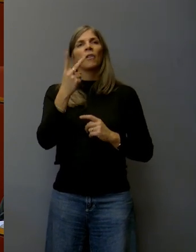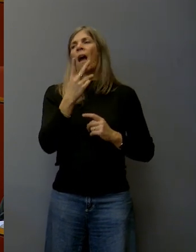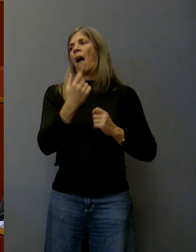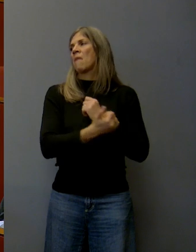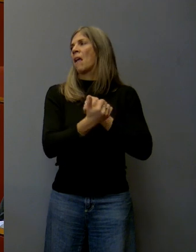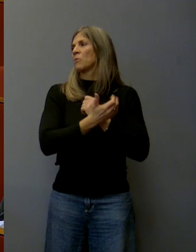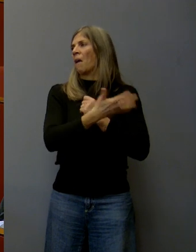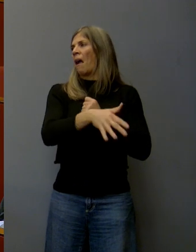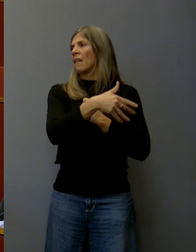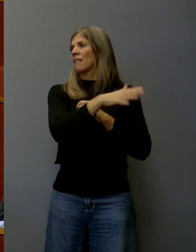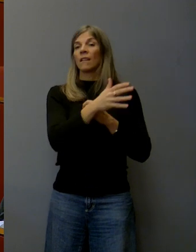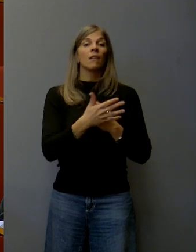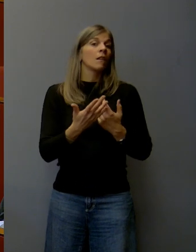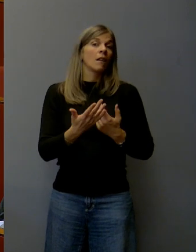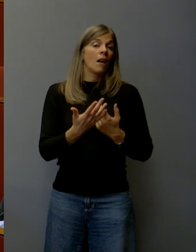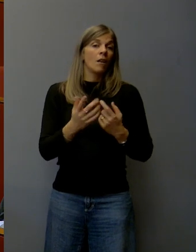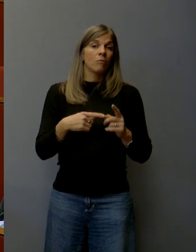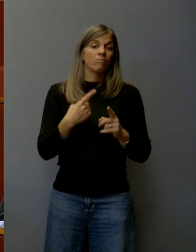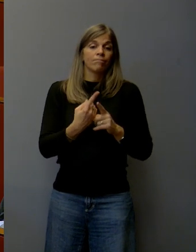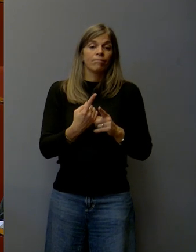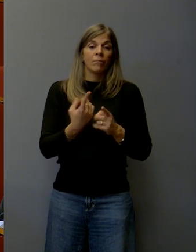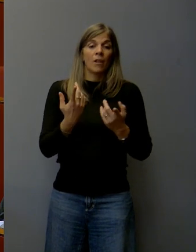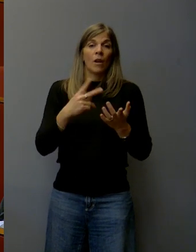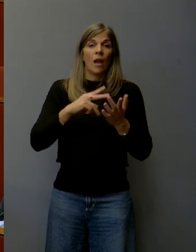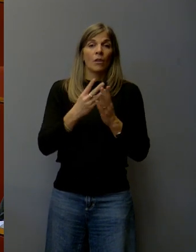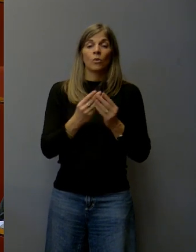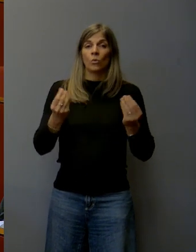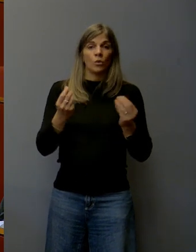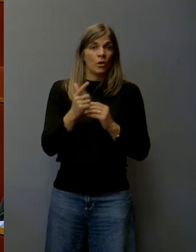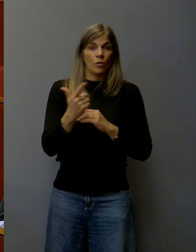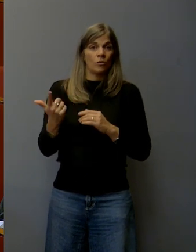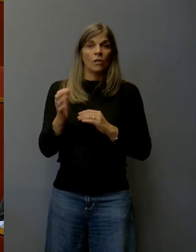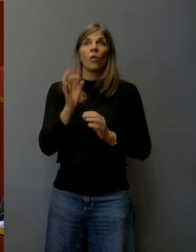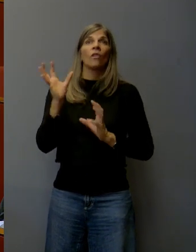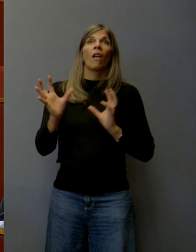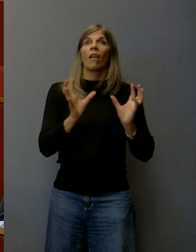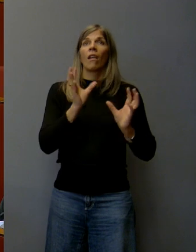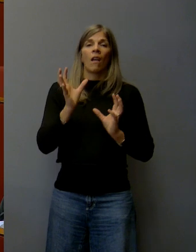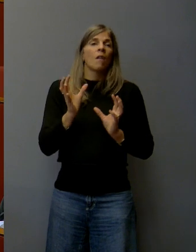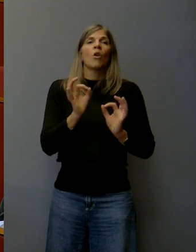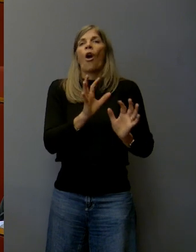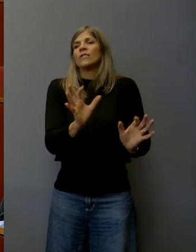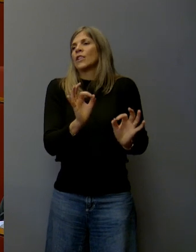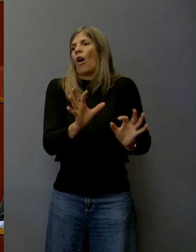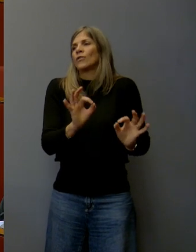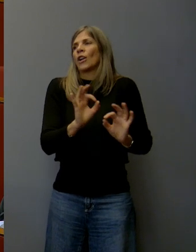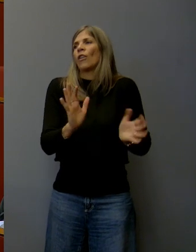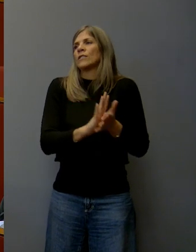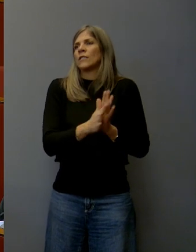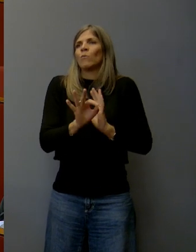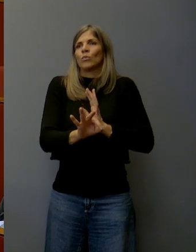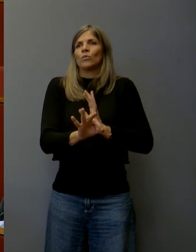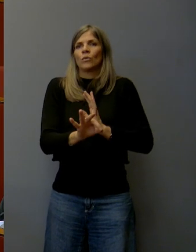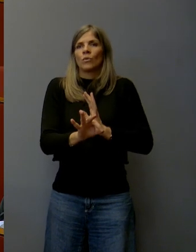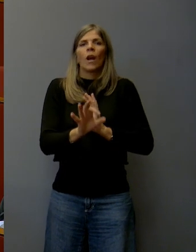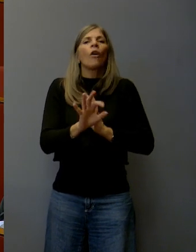inciviltà E allora E siamo sempre lì a le tautologia è così perché è così quindi che cosa facciamo lasciamo